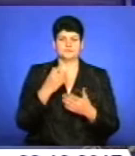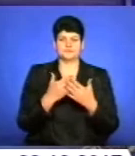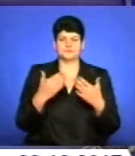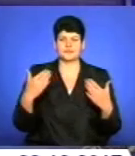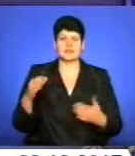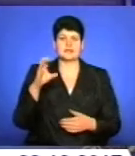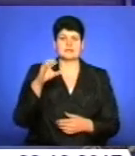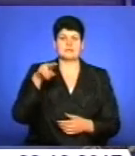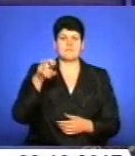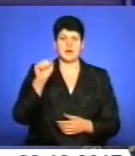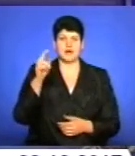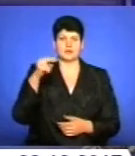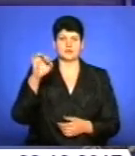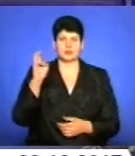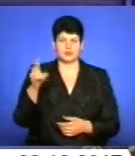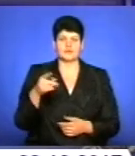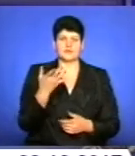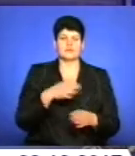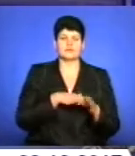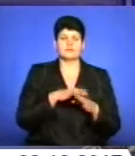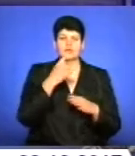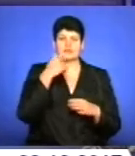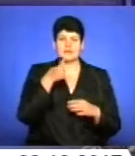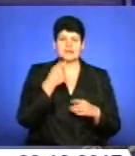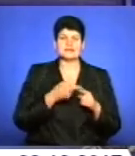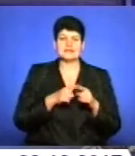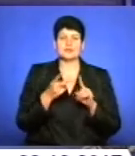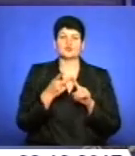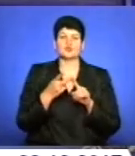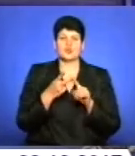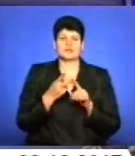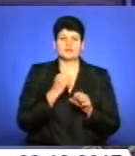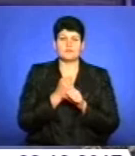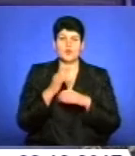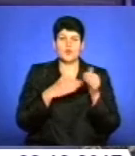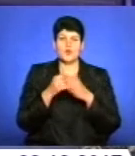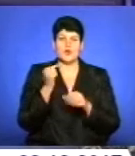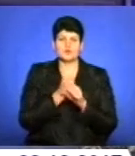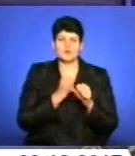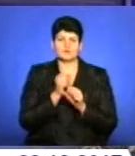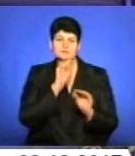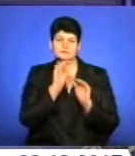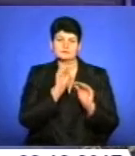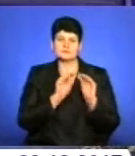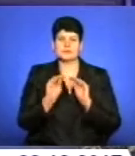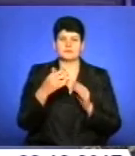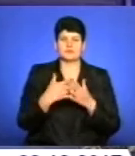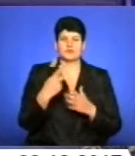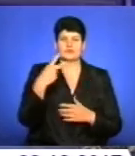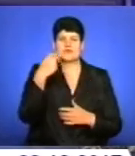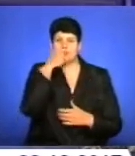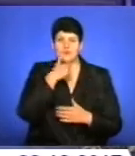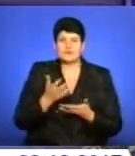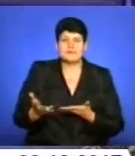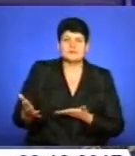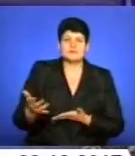виповнився рік. Це друга галерея у західному регіоні, де представлені рукотворні мистецькі витвори, які впродовж 20 років збирав